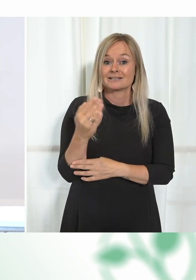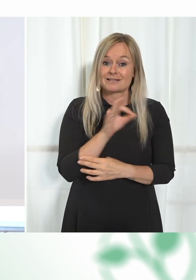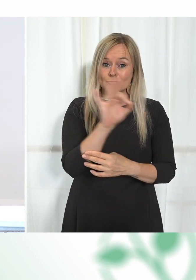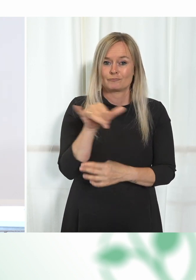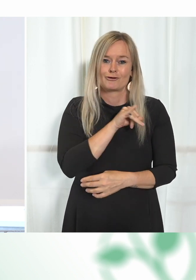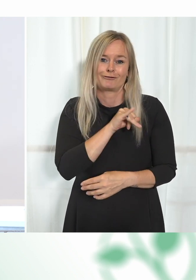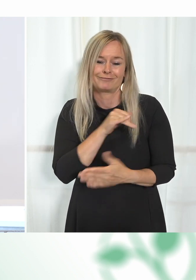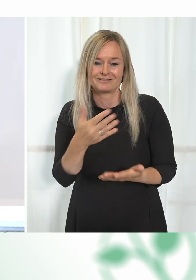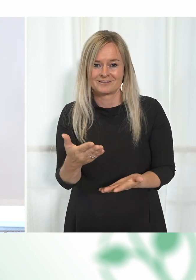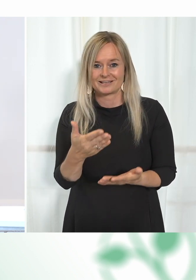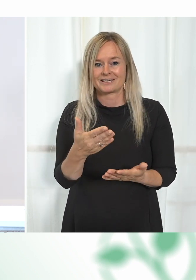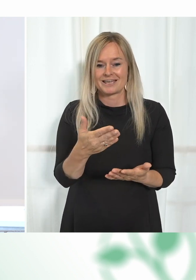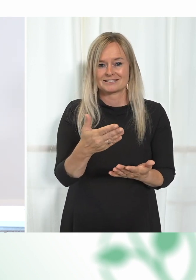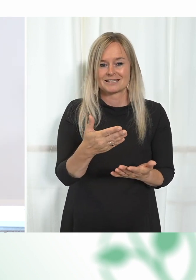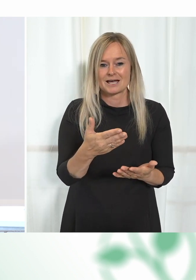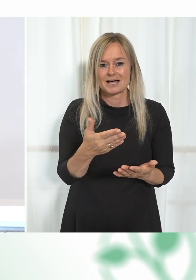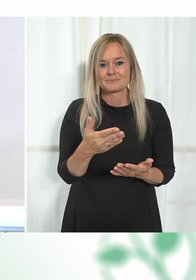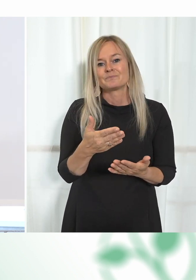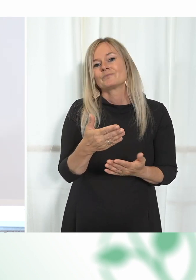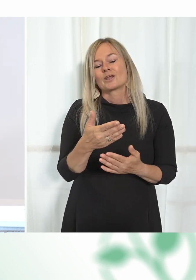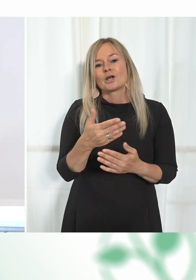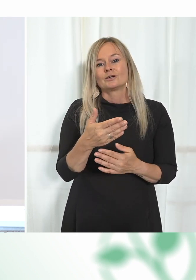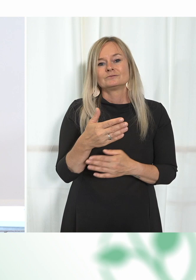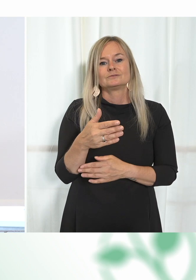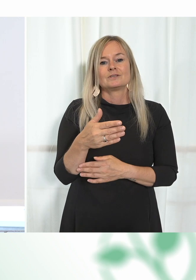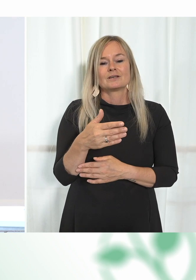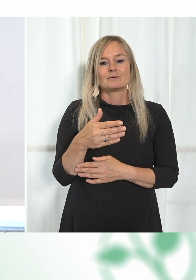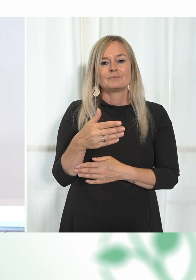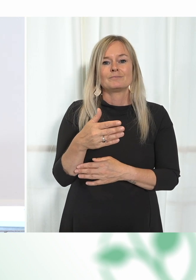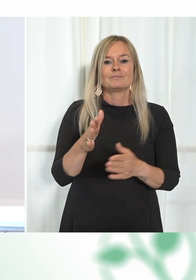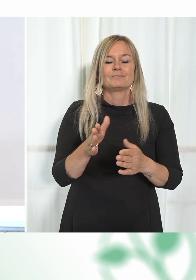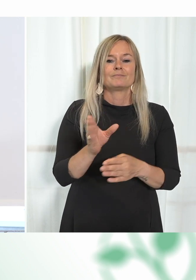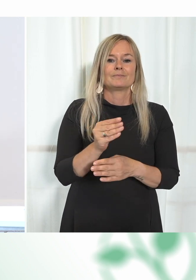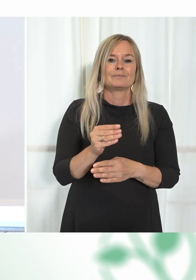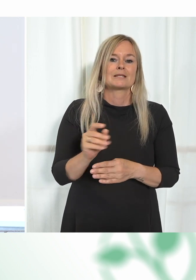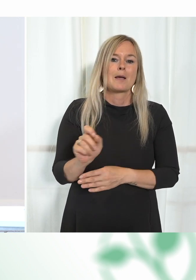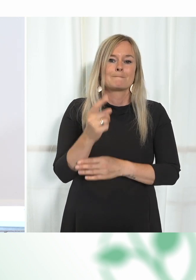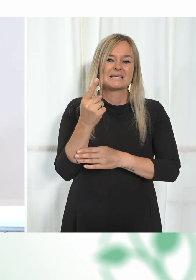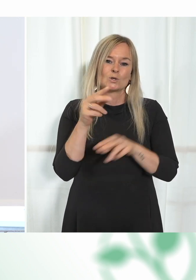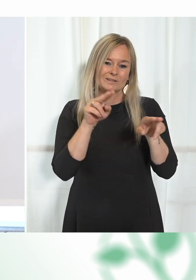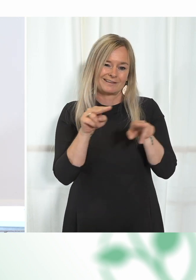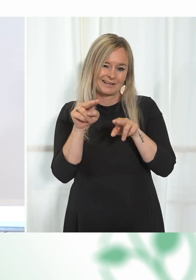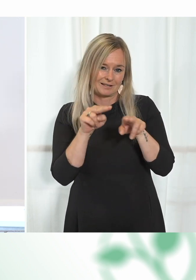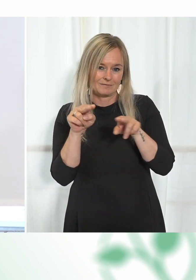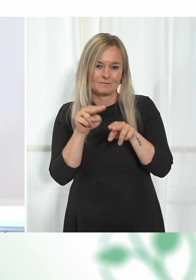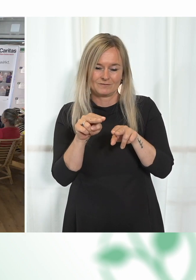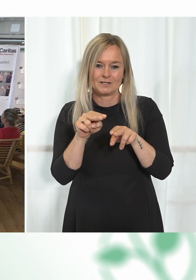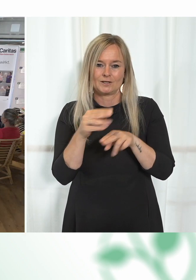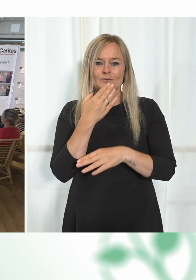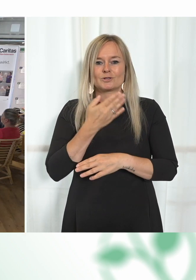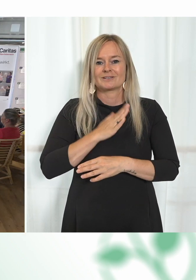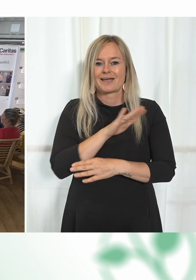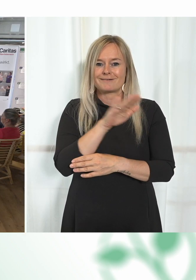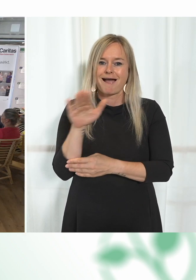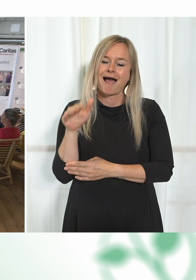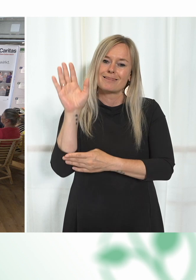zum wunderschönen gedeckten Buffet gehen, verabschieden wir jetzt mit einem ganz besonderen Video, nämlich mit der Zero Project Hymne. Und